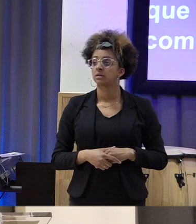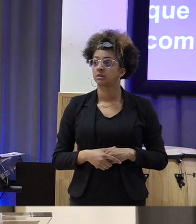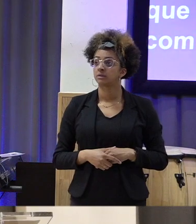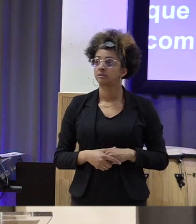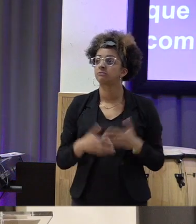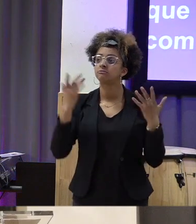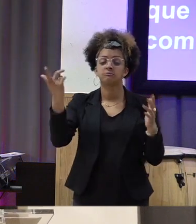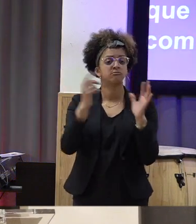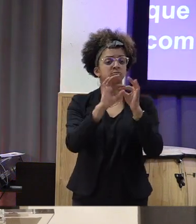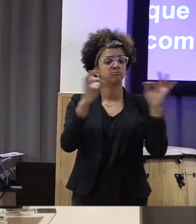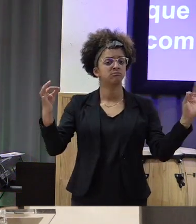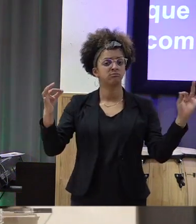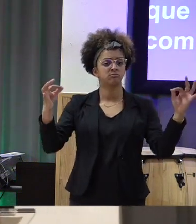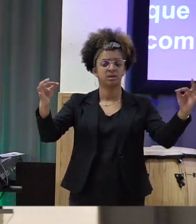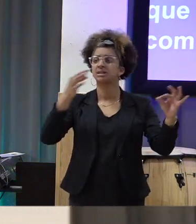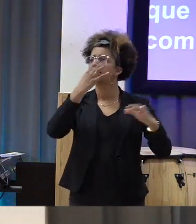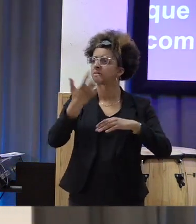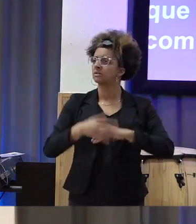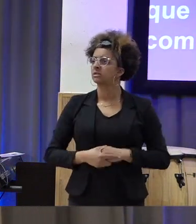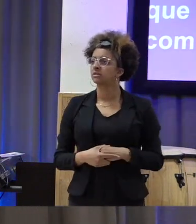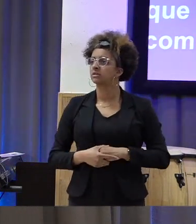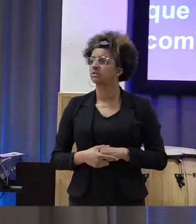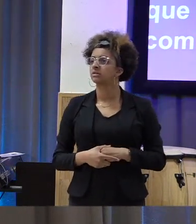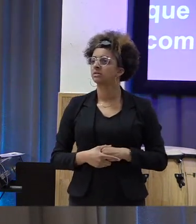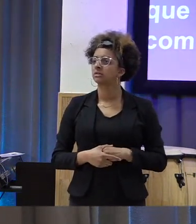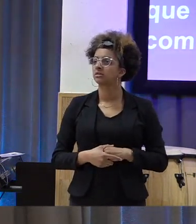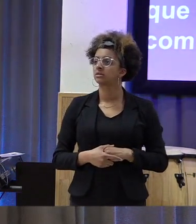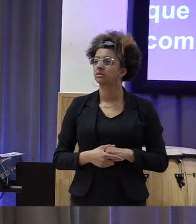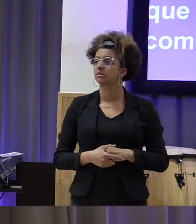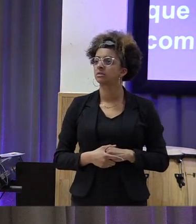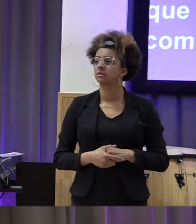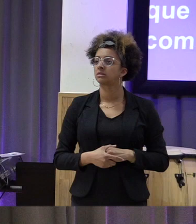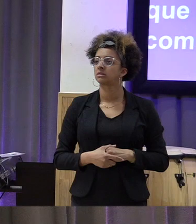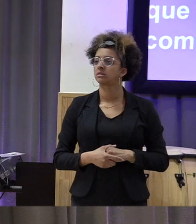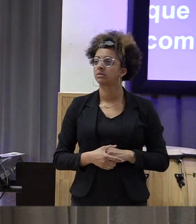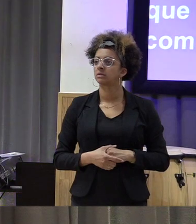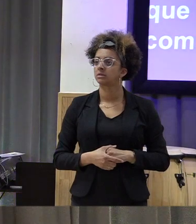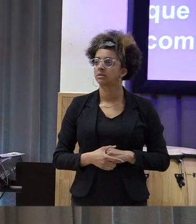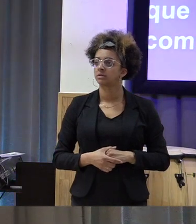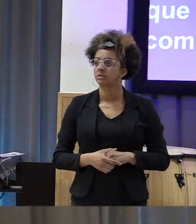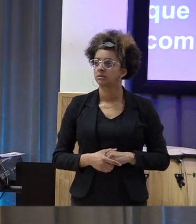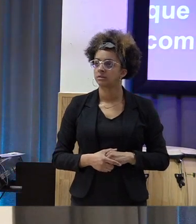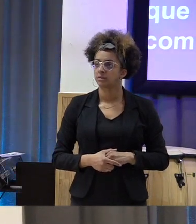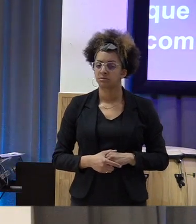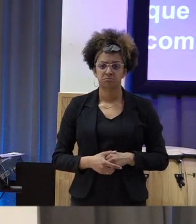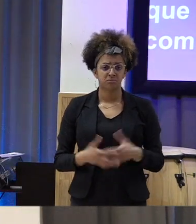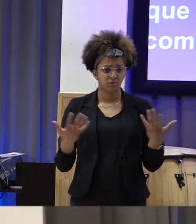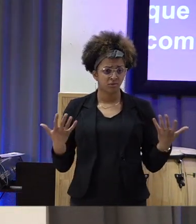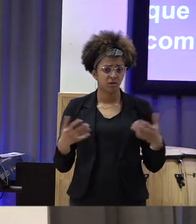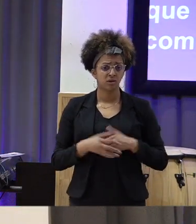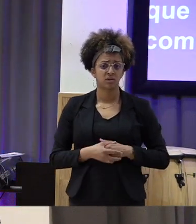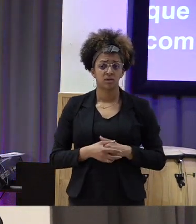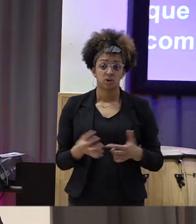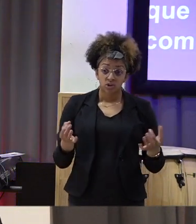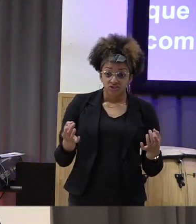dit, pour ce qui est des temps et des moments, vous n'en avez pas besoin,